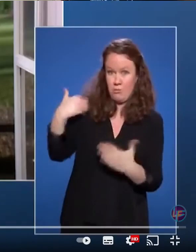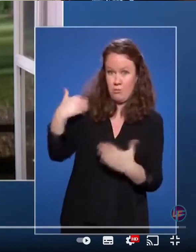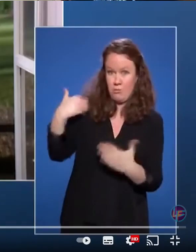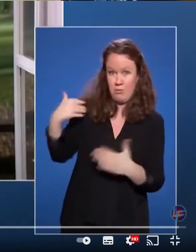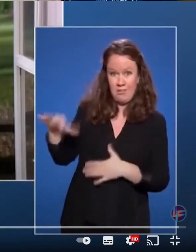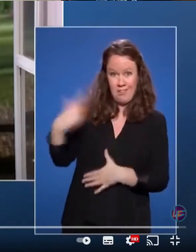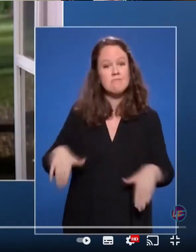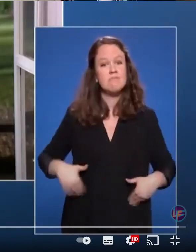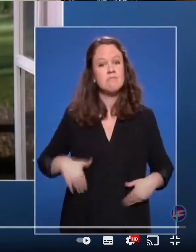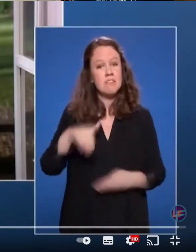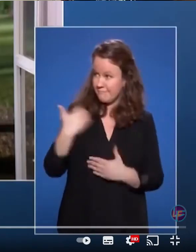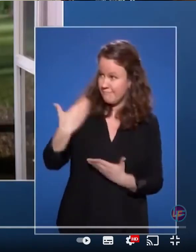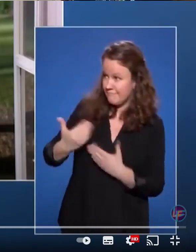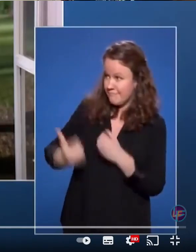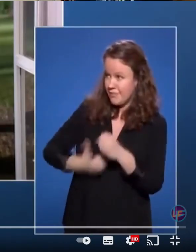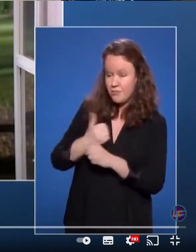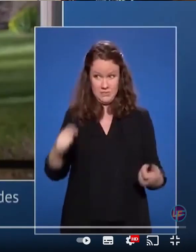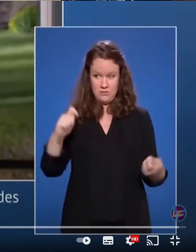3 ans que c le cas